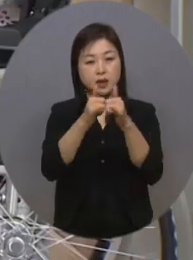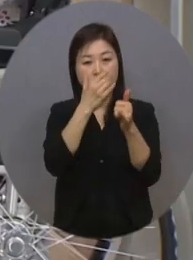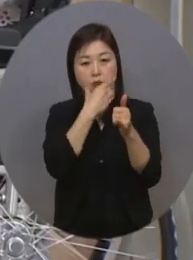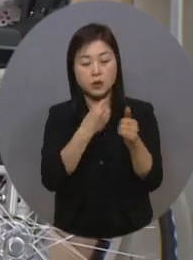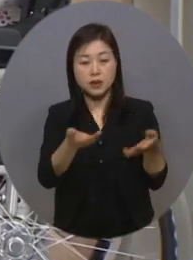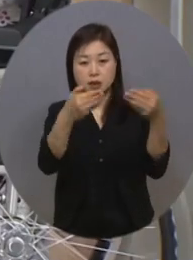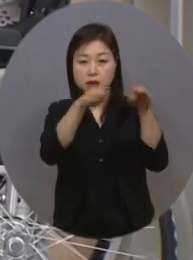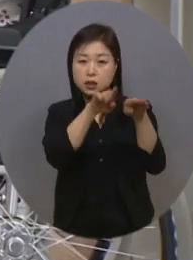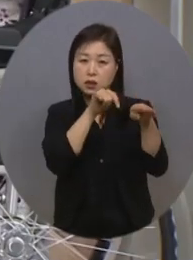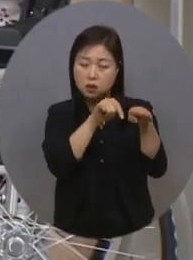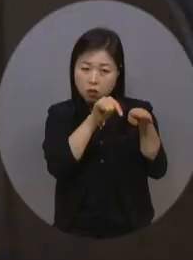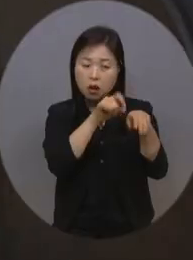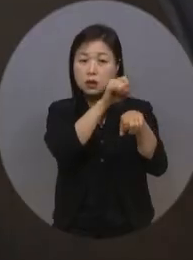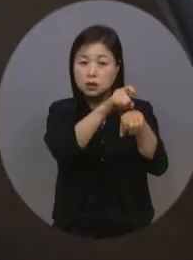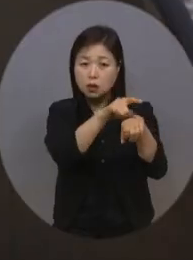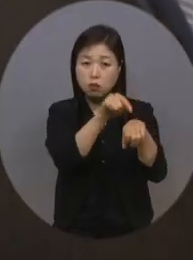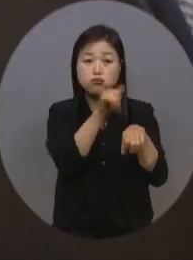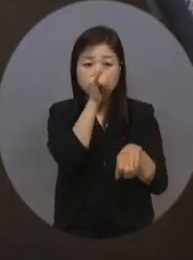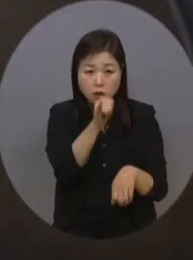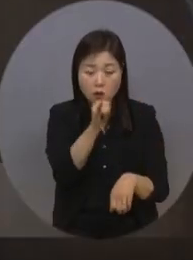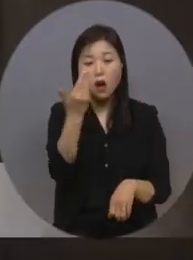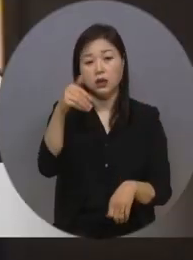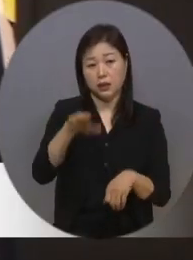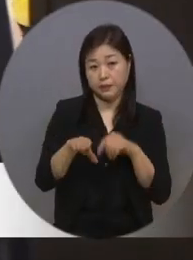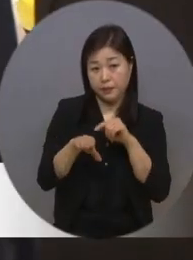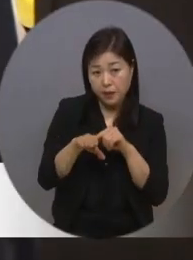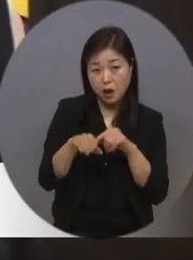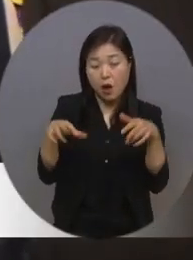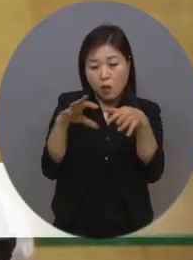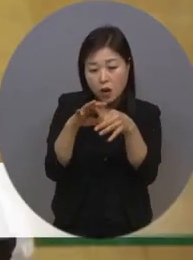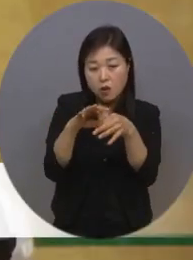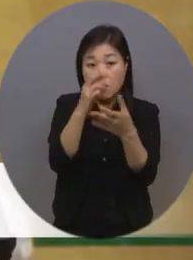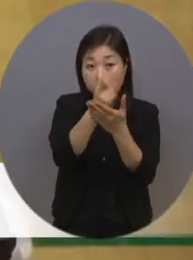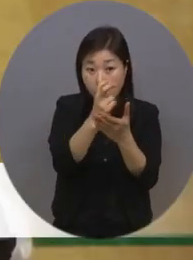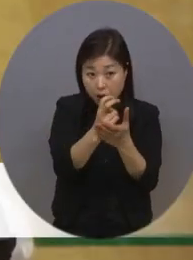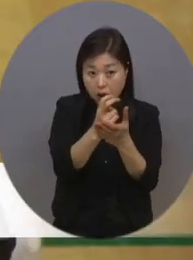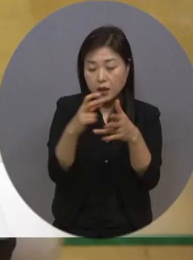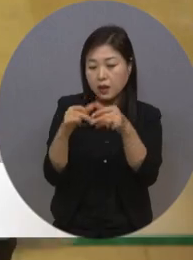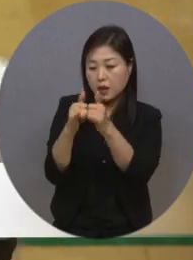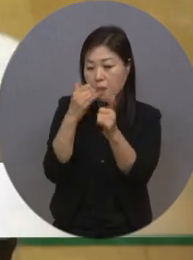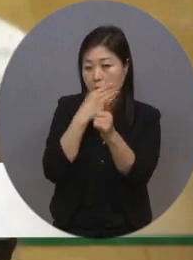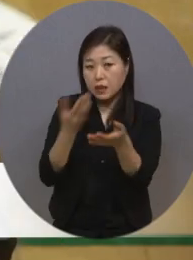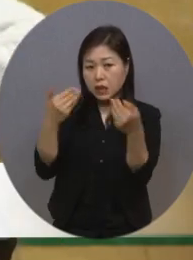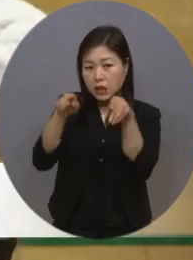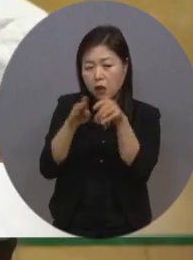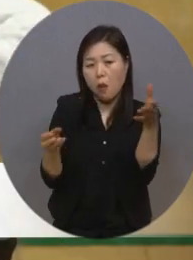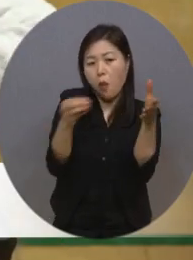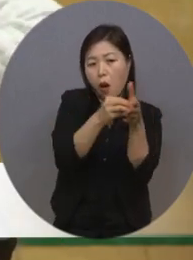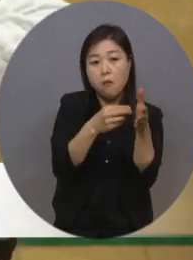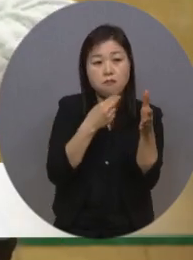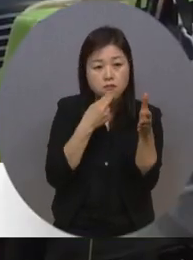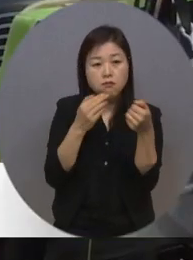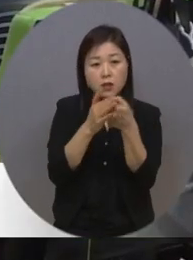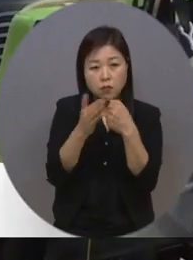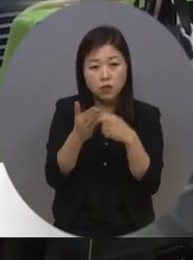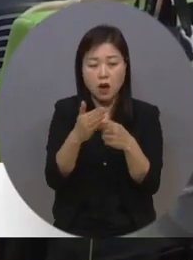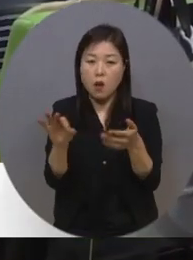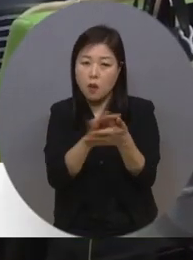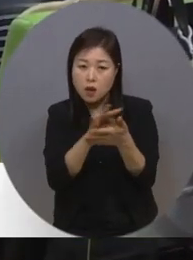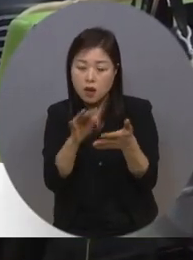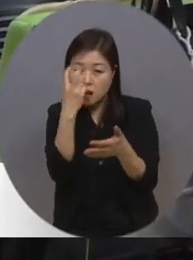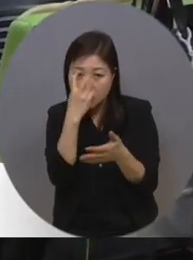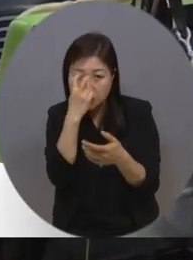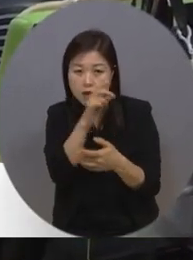장애인복지시설의 성격을 띠고 있음에도 불구하고 관련법에 따른 장애인복지시설에 해당되지 않아 회계와